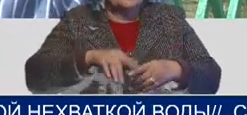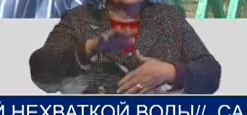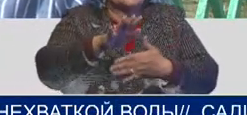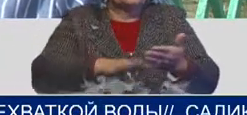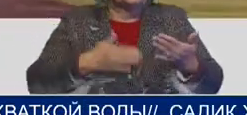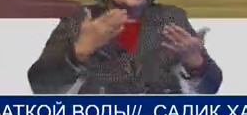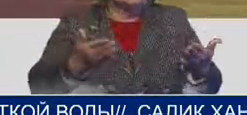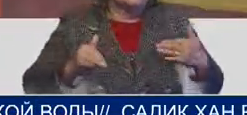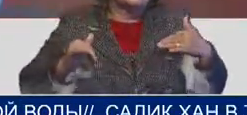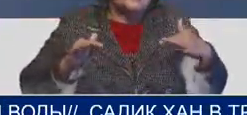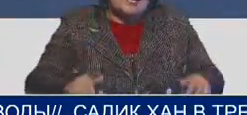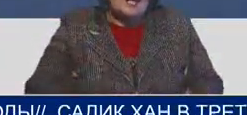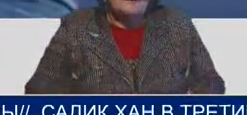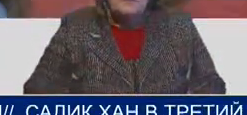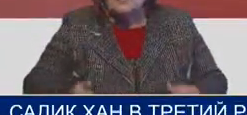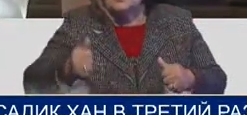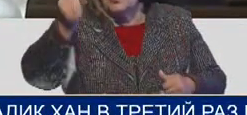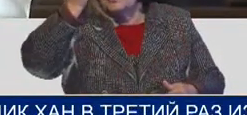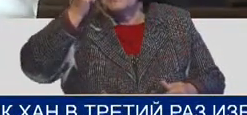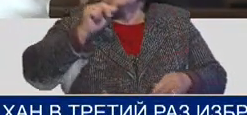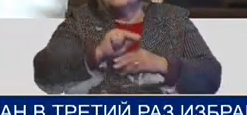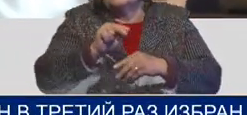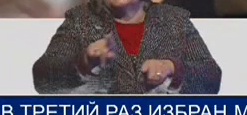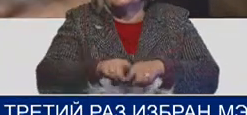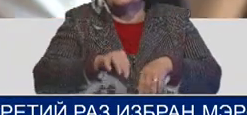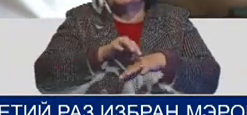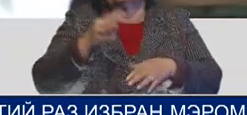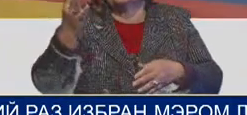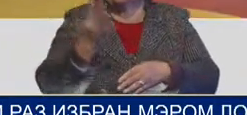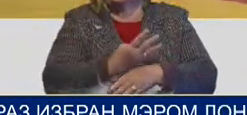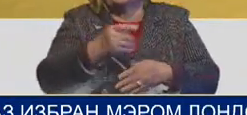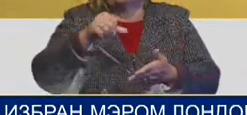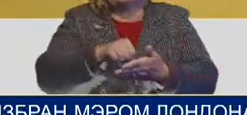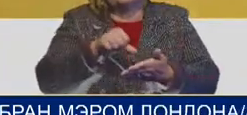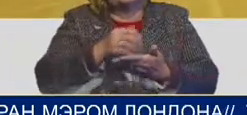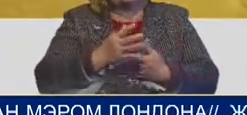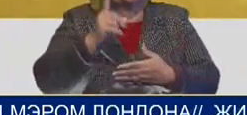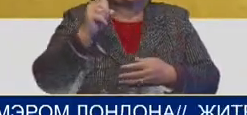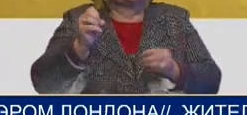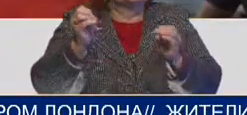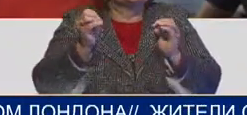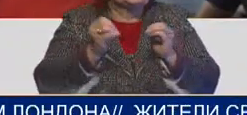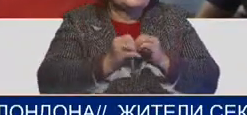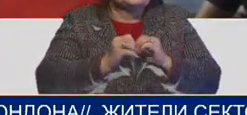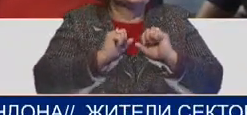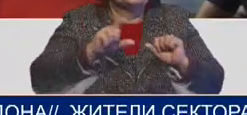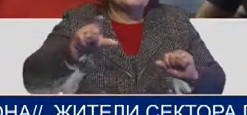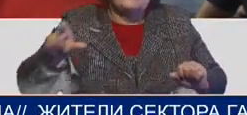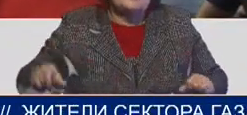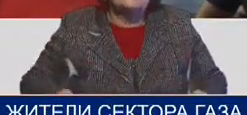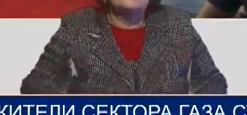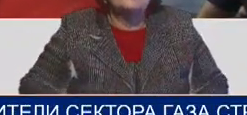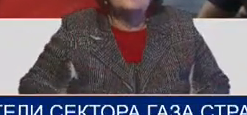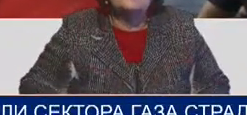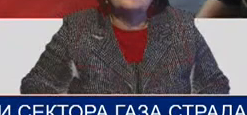продолжают его дело. Турнир памяти наставника проводится в 4-й раз. В нем приняли участие 110 спортсменов. Около 34 года.